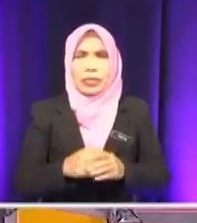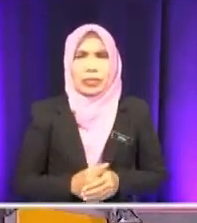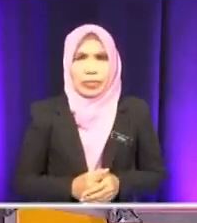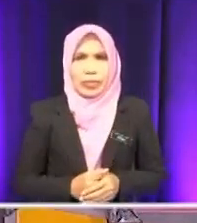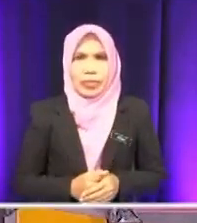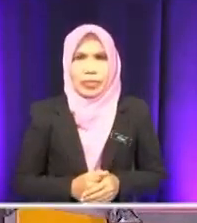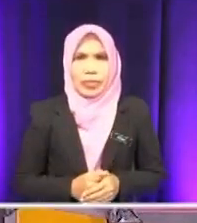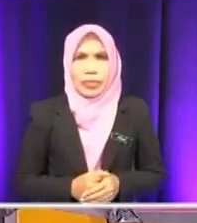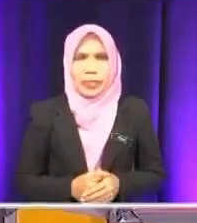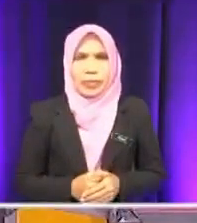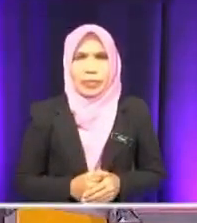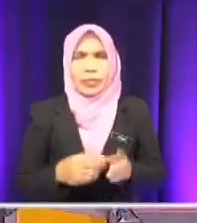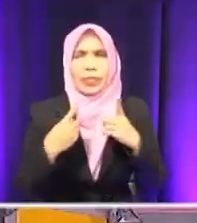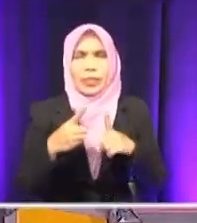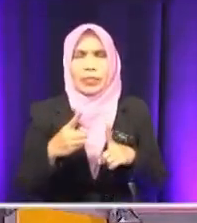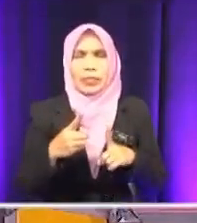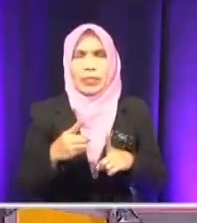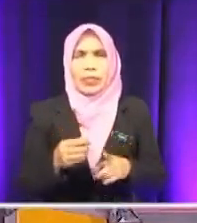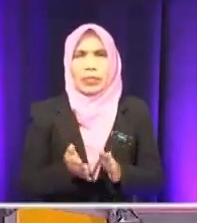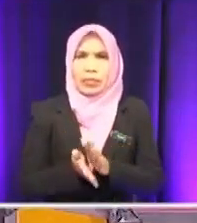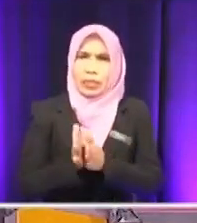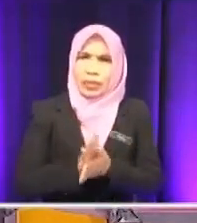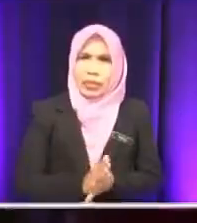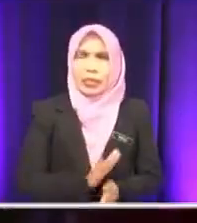jawaban yang sangat yang kurang tepat